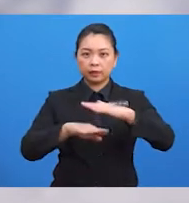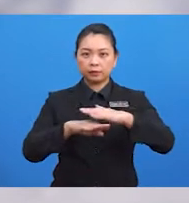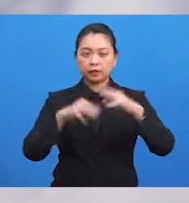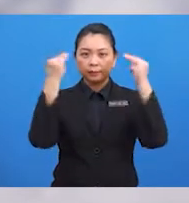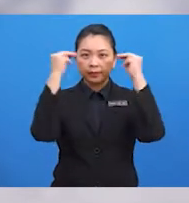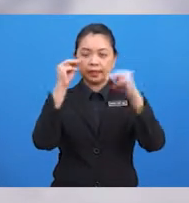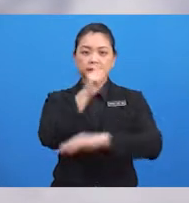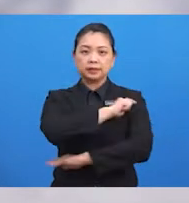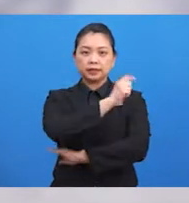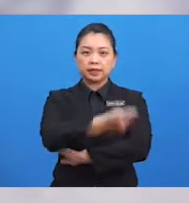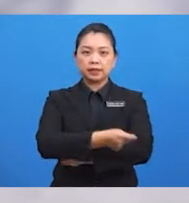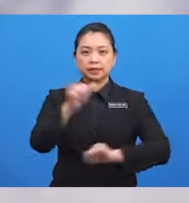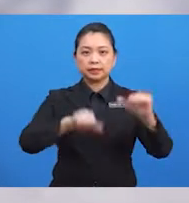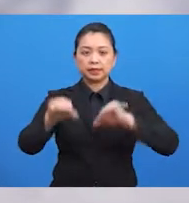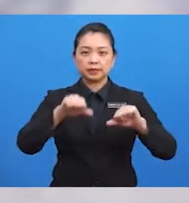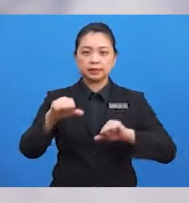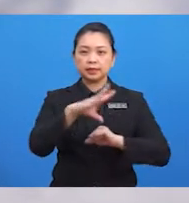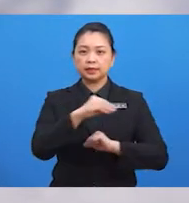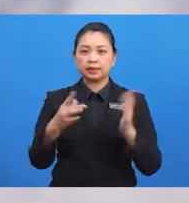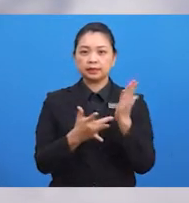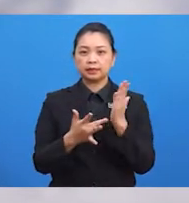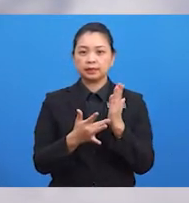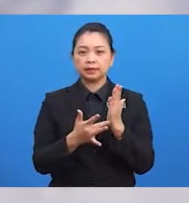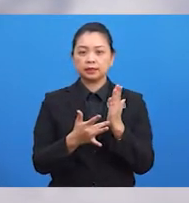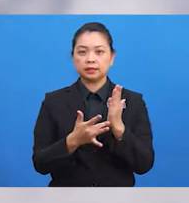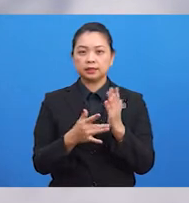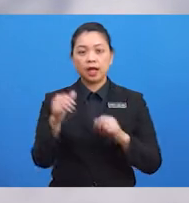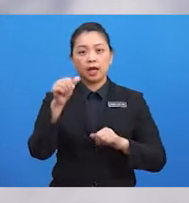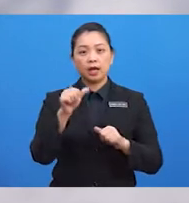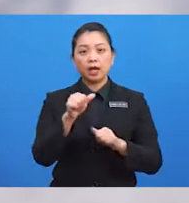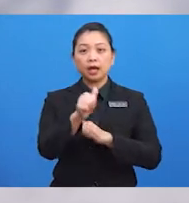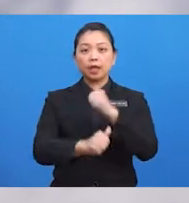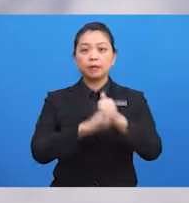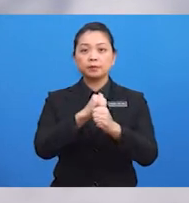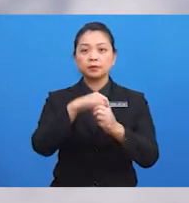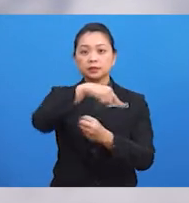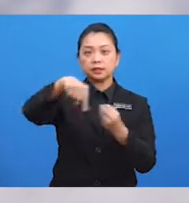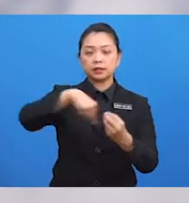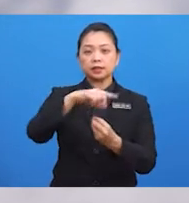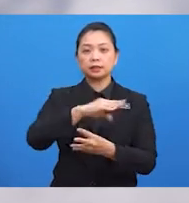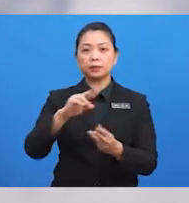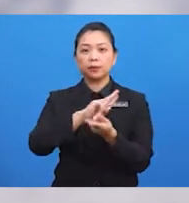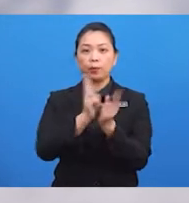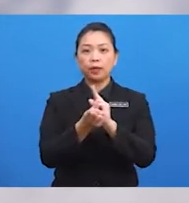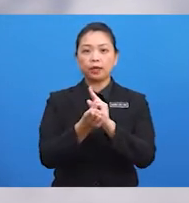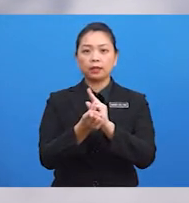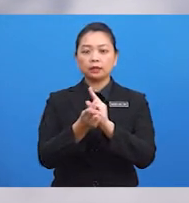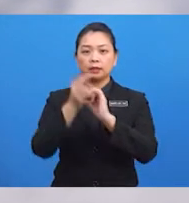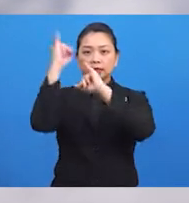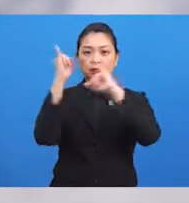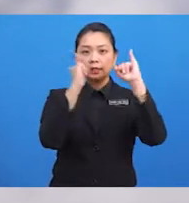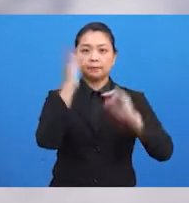Tenaga, Sains, Teknologi, Alam Sekitar dan Perubahan Iklim